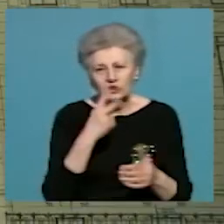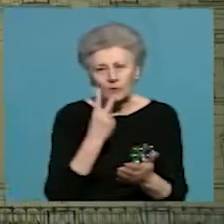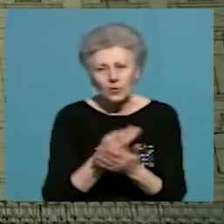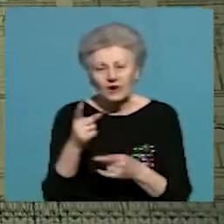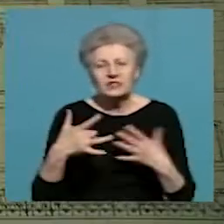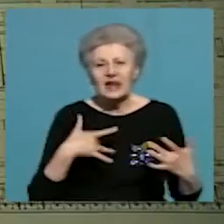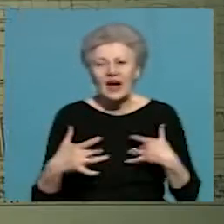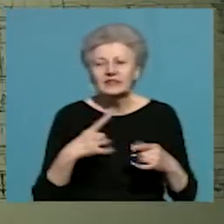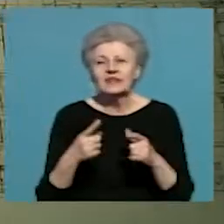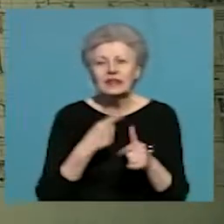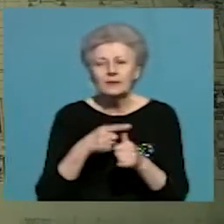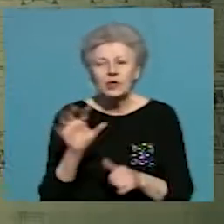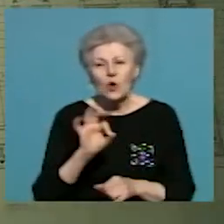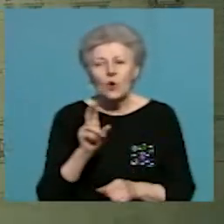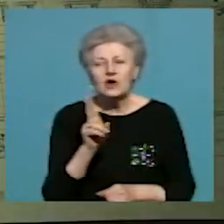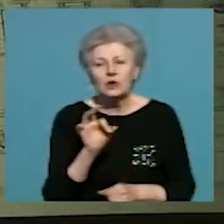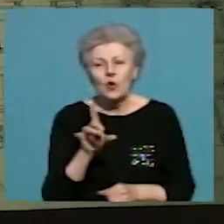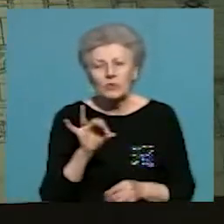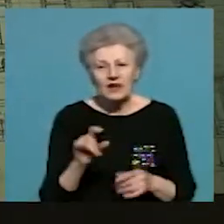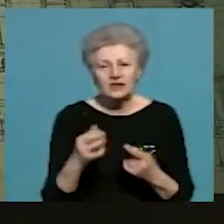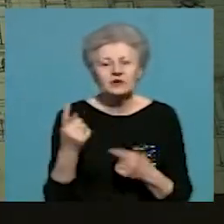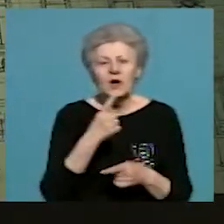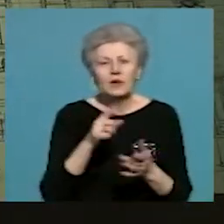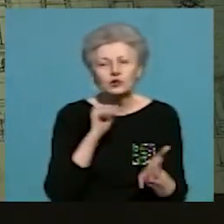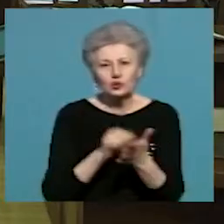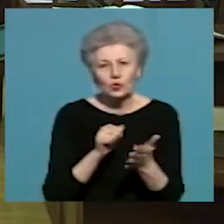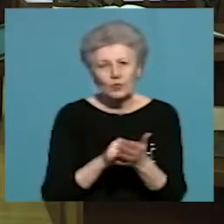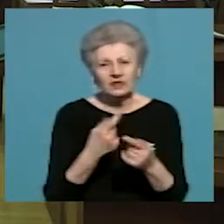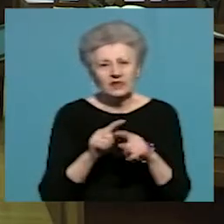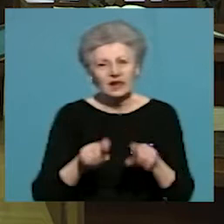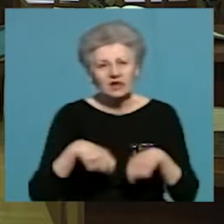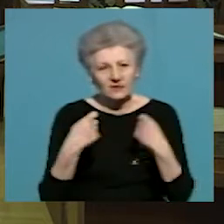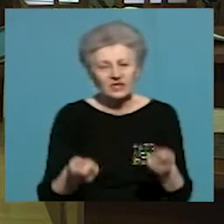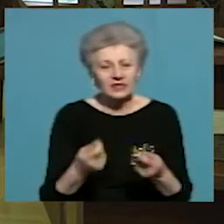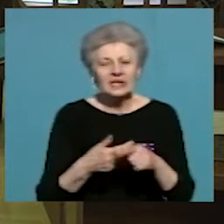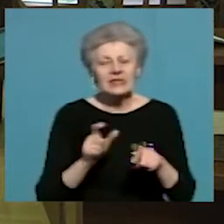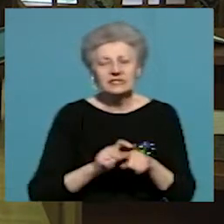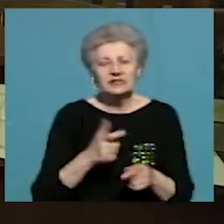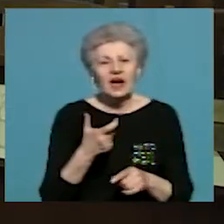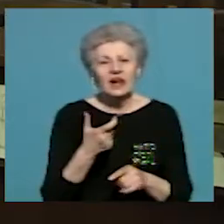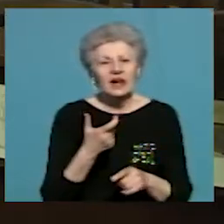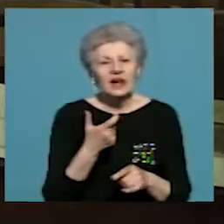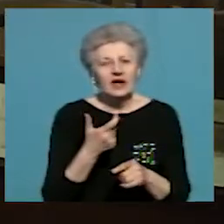театру імені Ольги Кобилянської та першу газету, видану на Буковині. Ця газета, вона